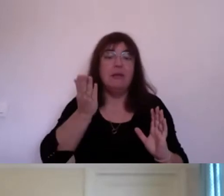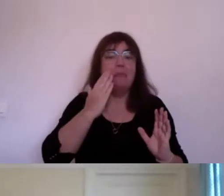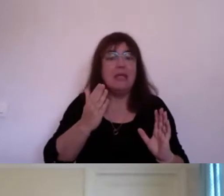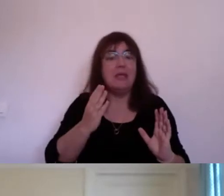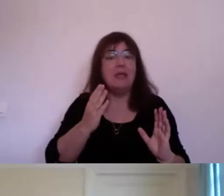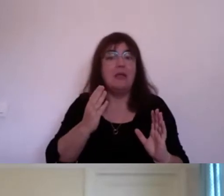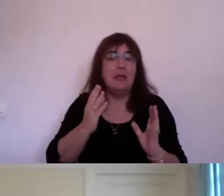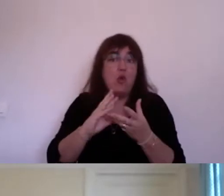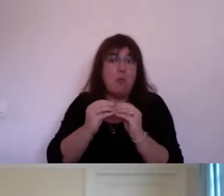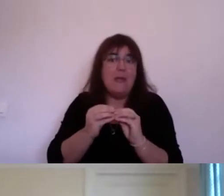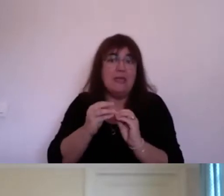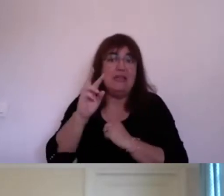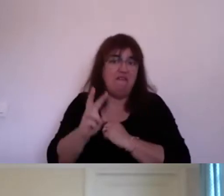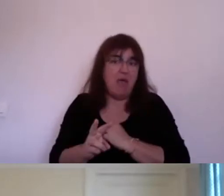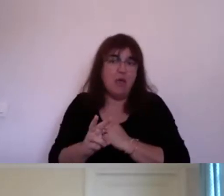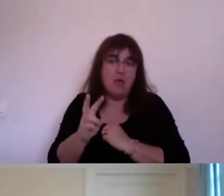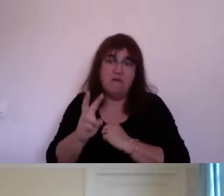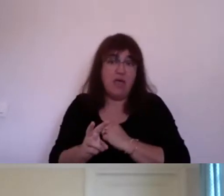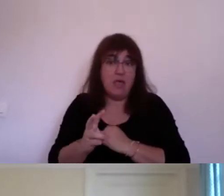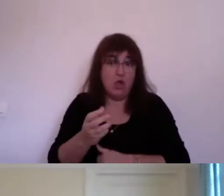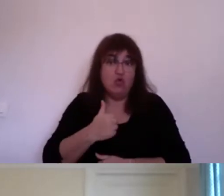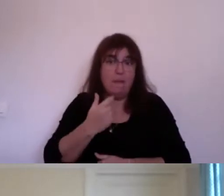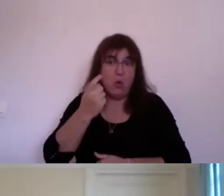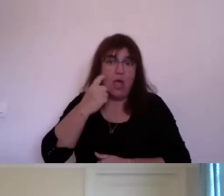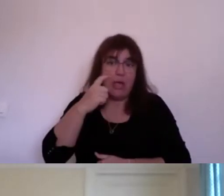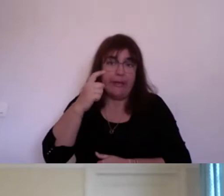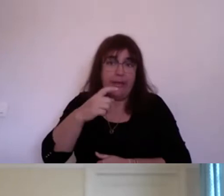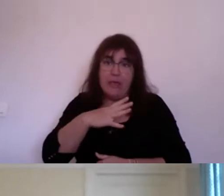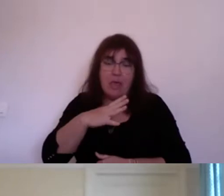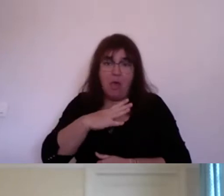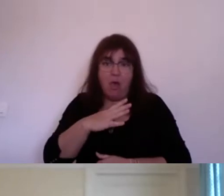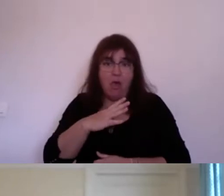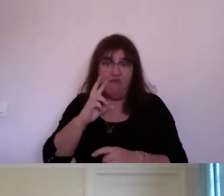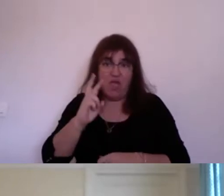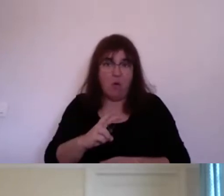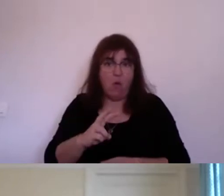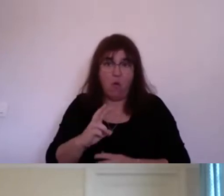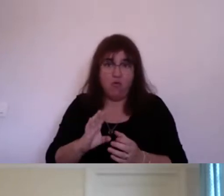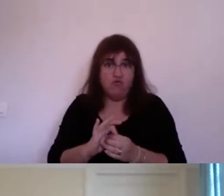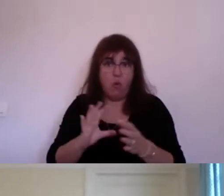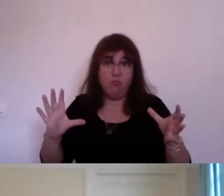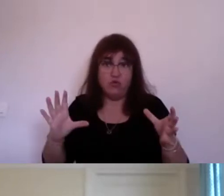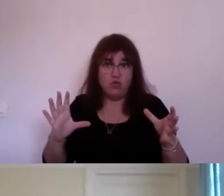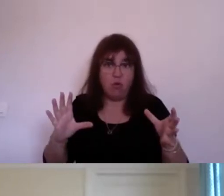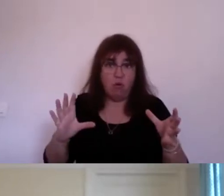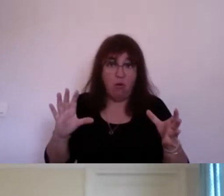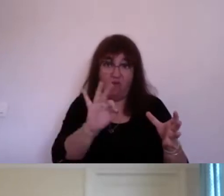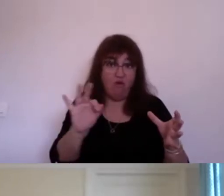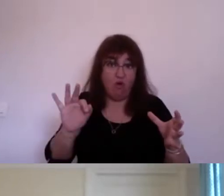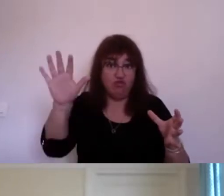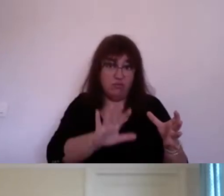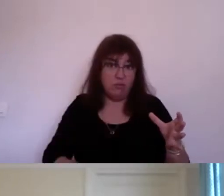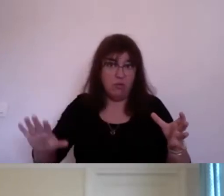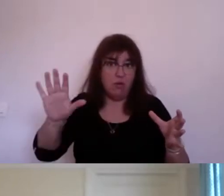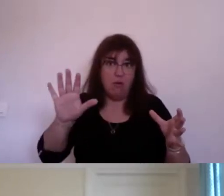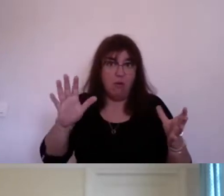est réelle, parce que nous avons constaté de par cette pandémie qu'il y avait une rupture réelle, et je pense que certains ont découvert cela, qu'il y avait une rupture